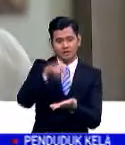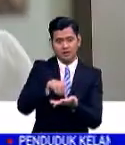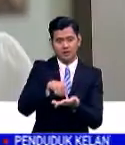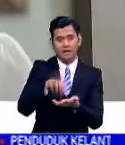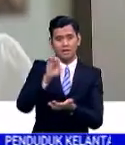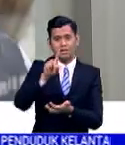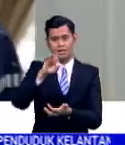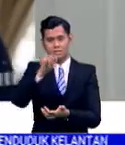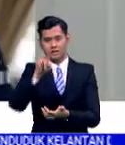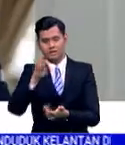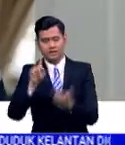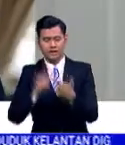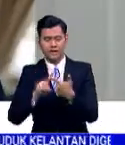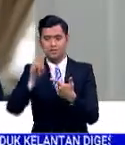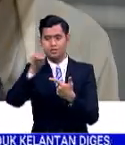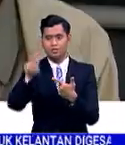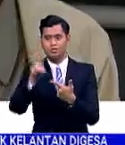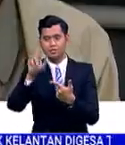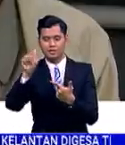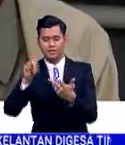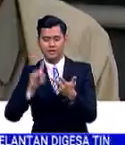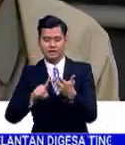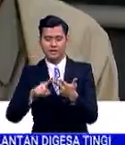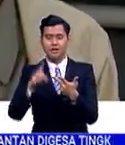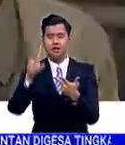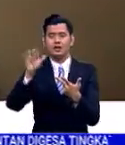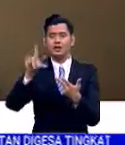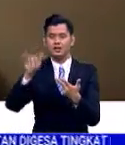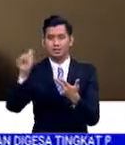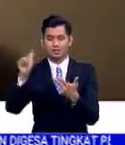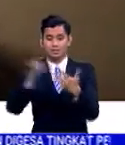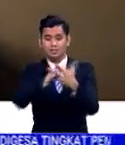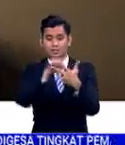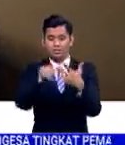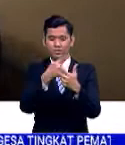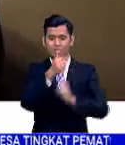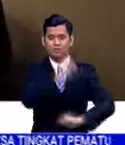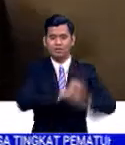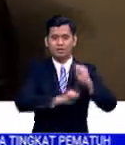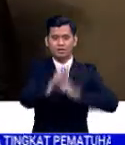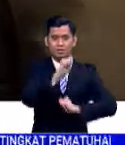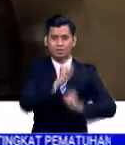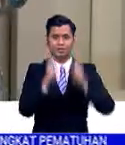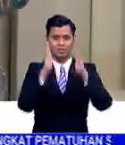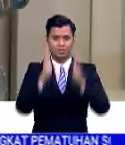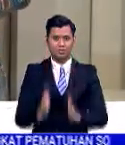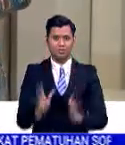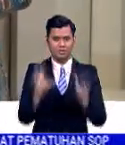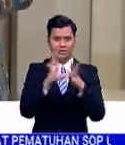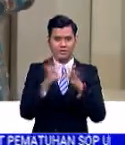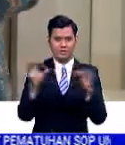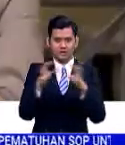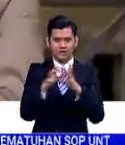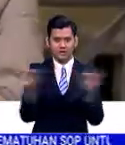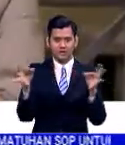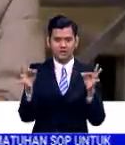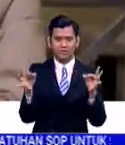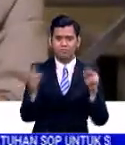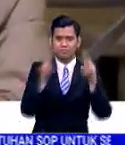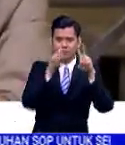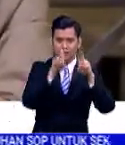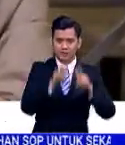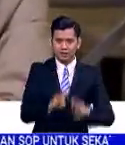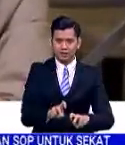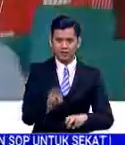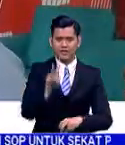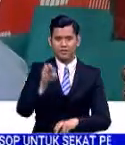Tan, Jaja Ilyas dan Lia Natalia. Dia takkan agak-agak untuk apa-apa kan aku. Serius, Pak. You berminat